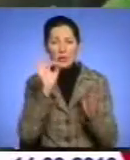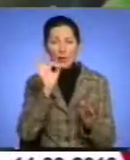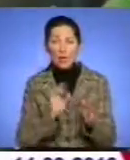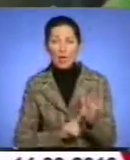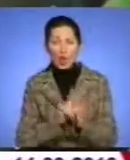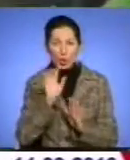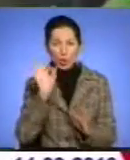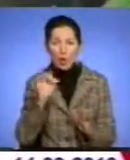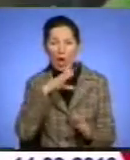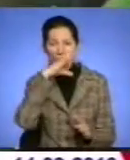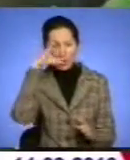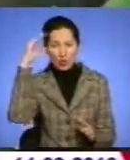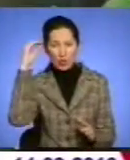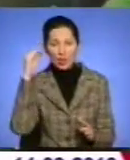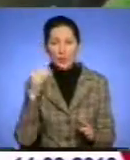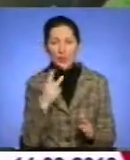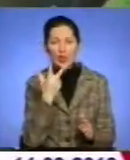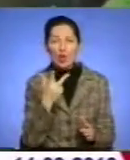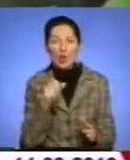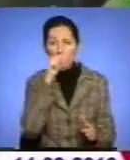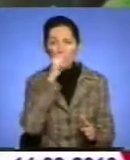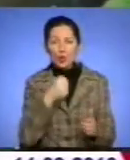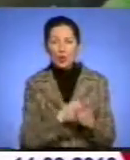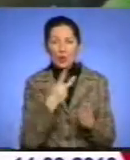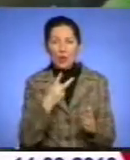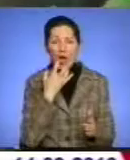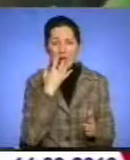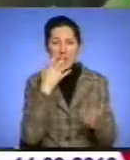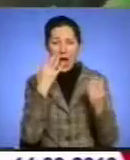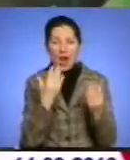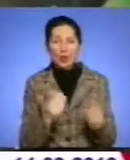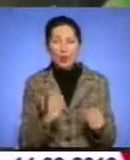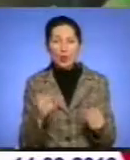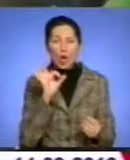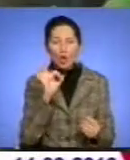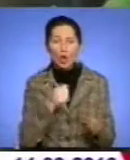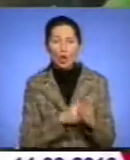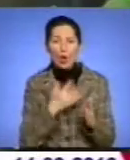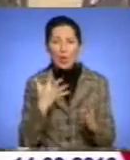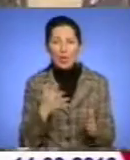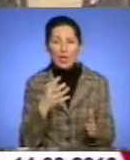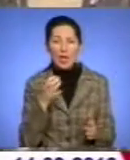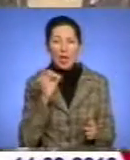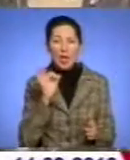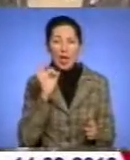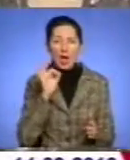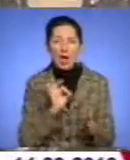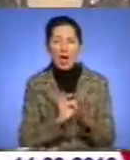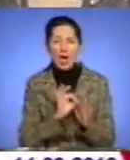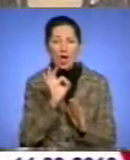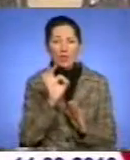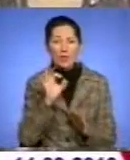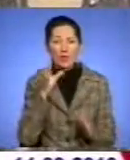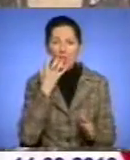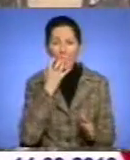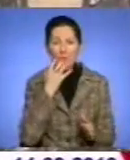будуть в межах від 3 морозу до 2 тепла, а в день будуть від 0 до 5 градусів тепла. З 16 березня